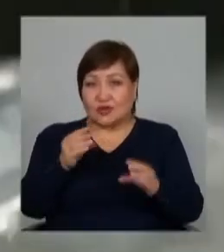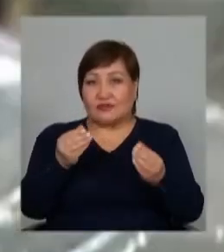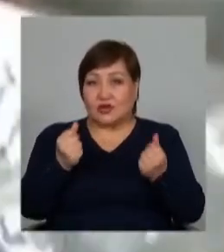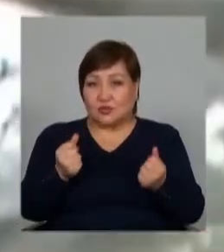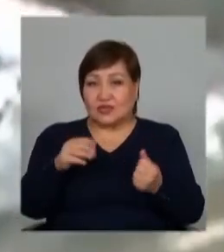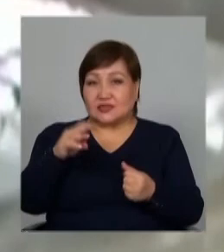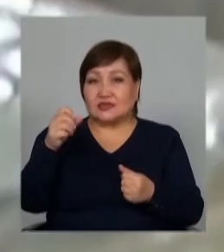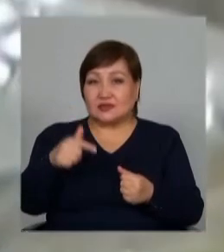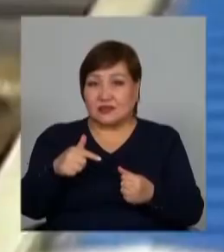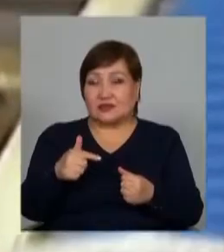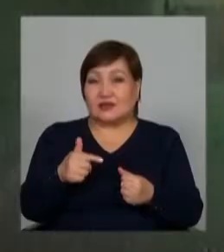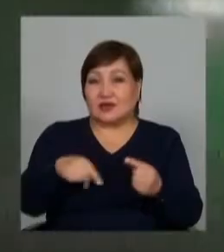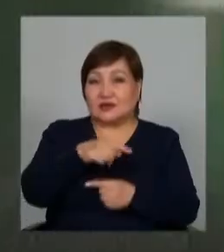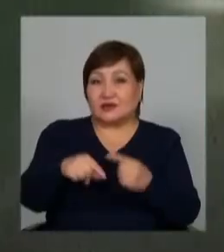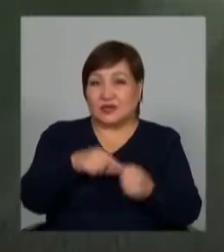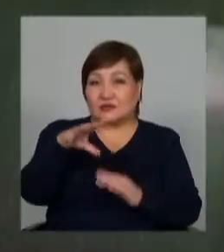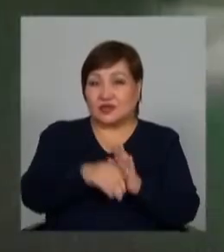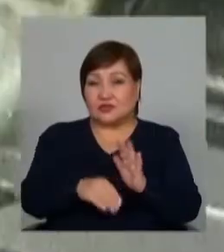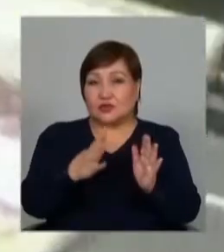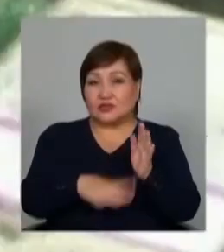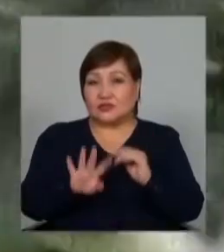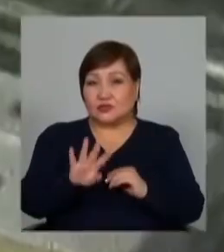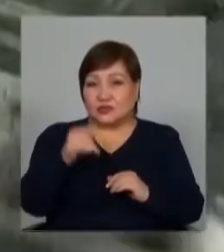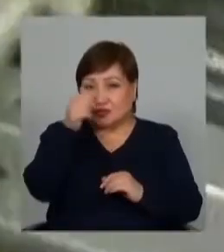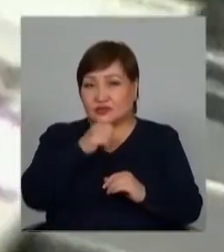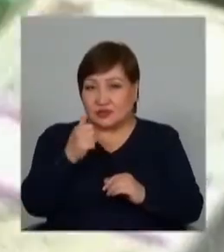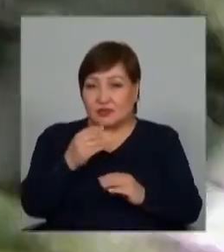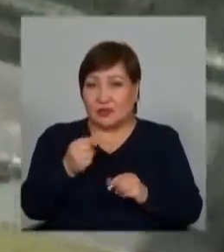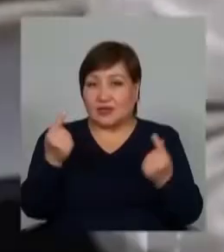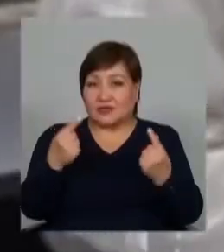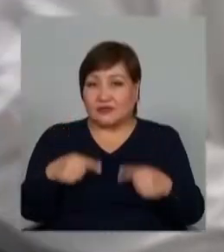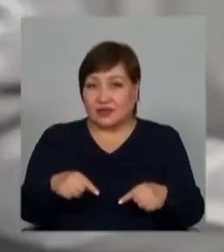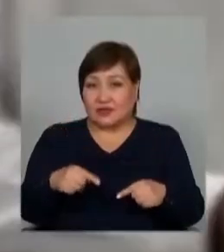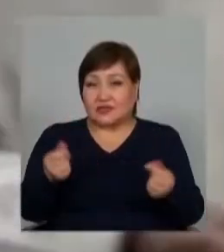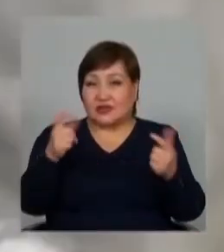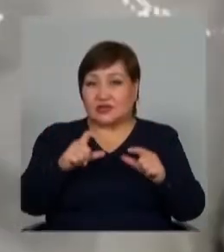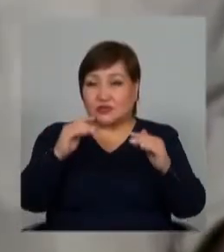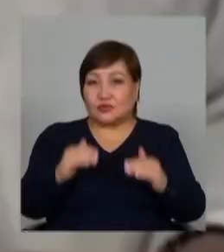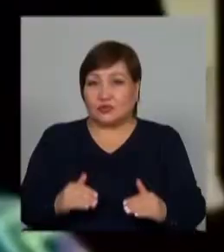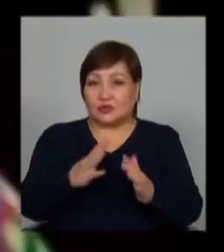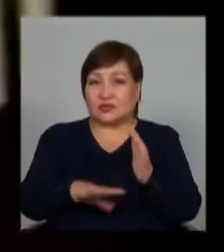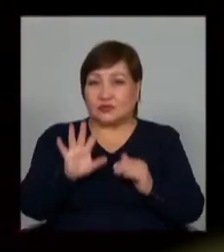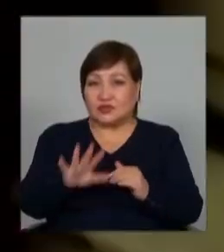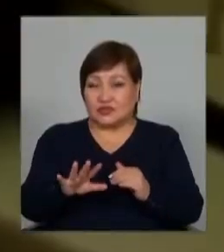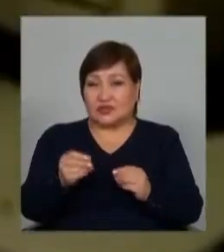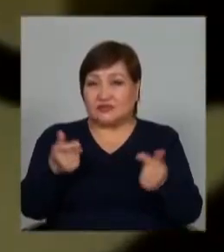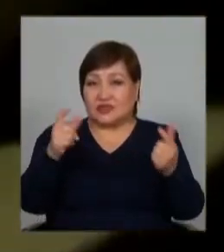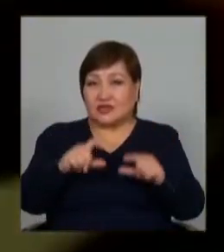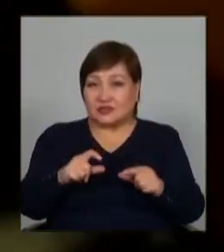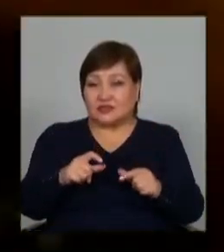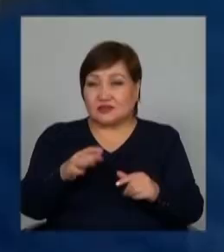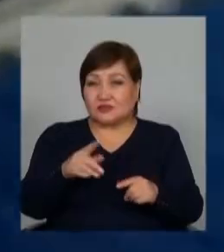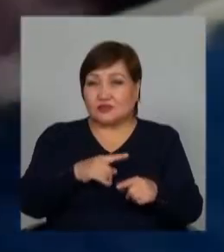айналымға енді. Бұл қадам 1994 жылы гиперинфляцияны төмендетуге, 1995 жылы инфляциялық үдерісті